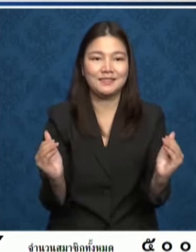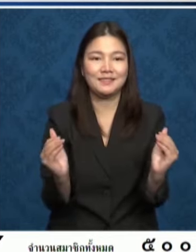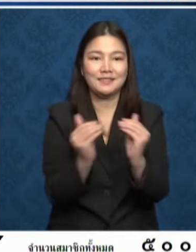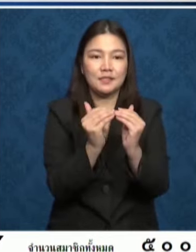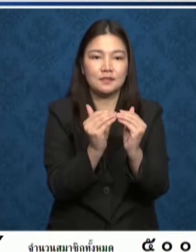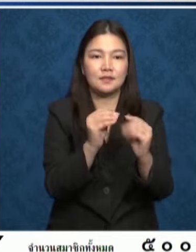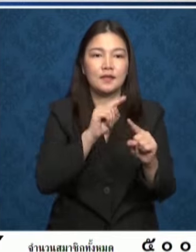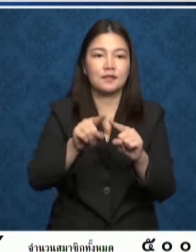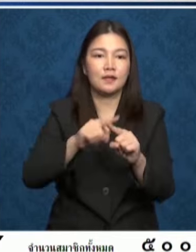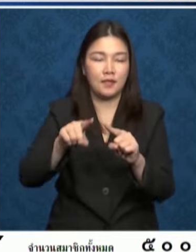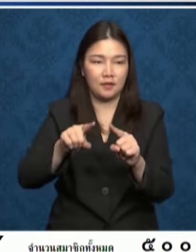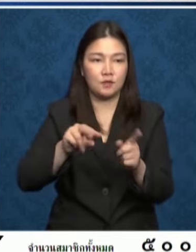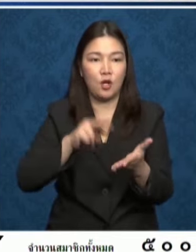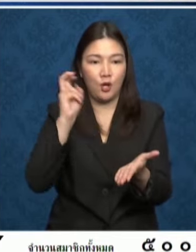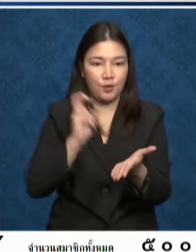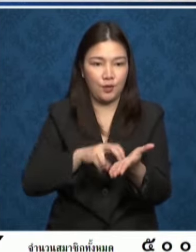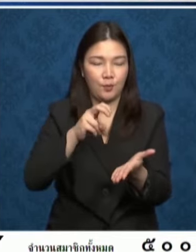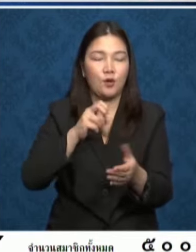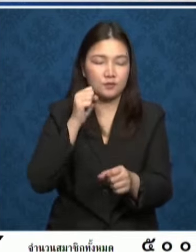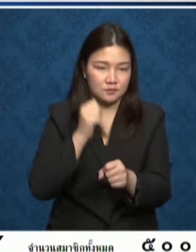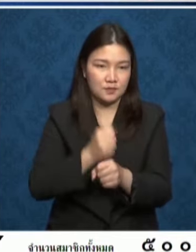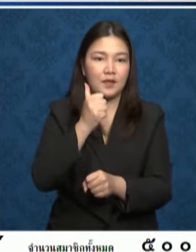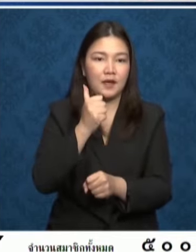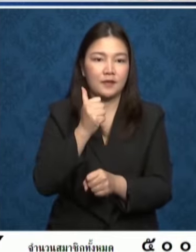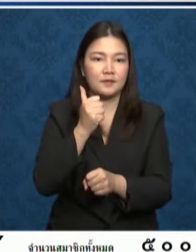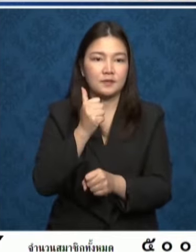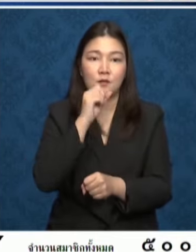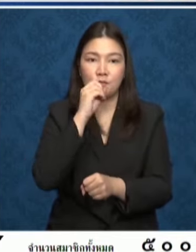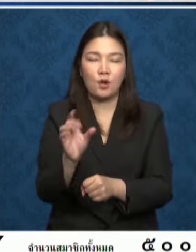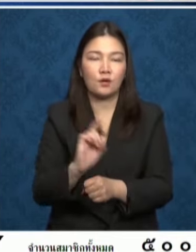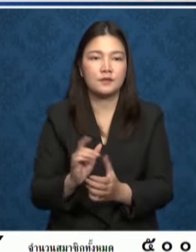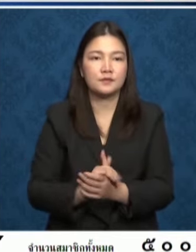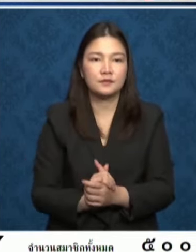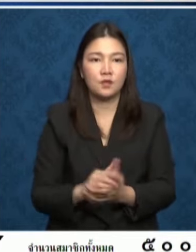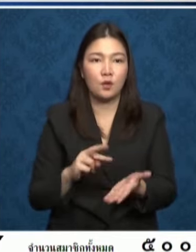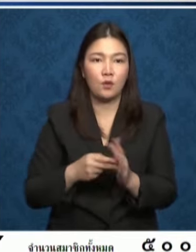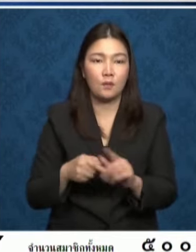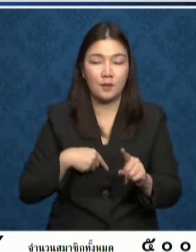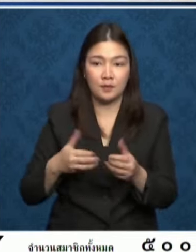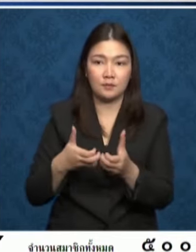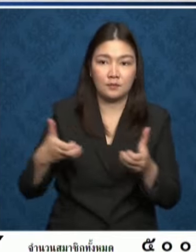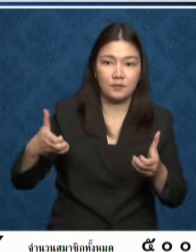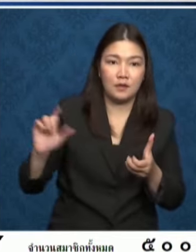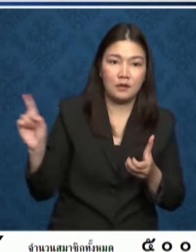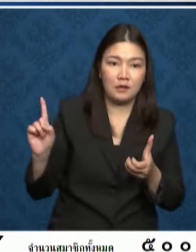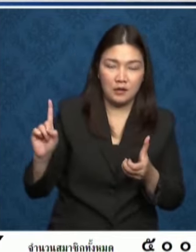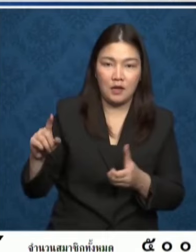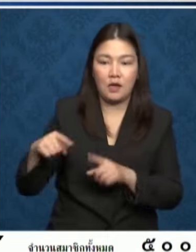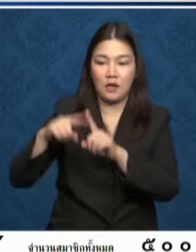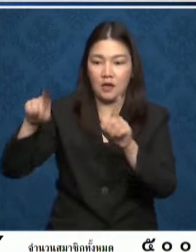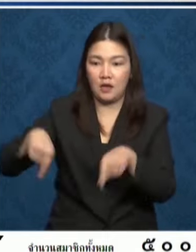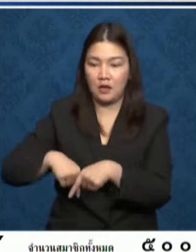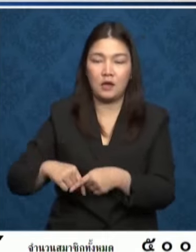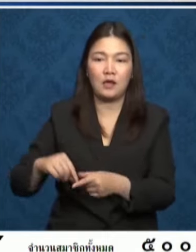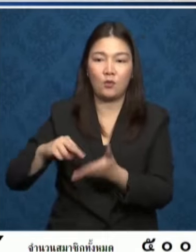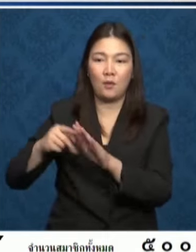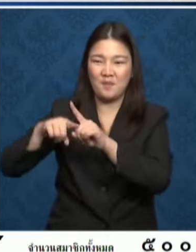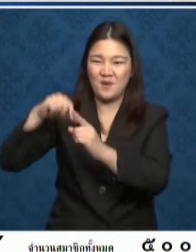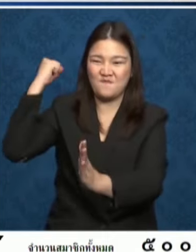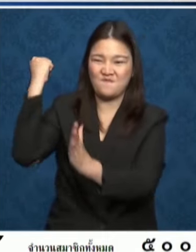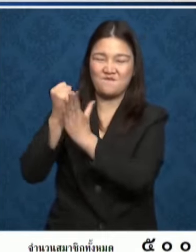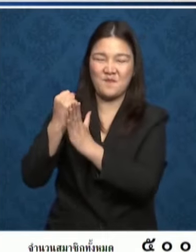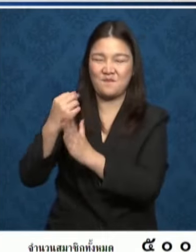รองให้มีสิทธิ์ในที่ดินผมย้ำนะครับว่ามันเป็นคนละเรื่องกันกับการออกโฉนดนะครับกำรับรองให้มีสิทธิ์